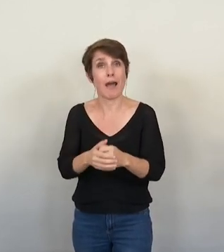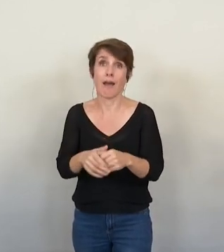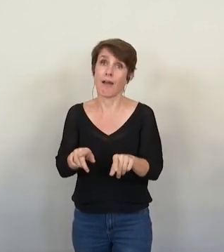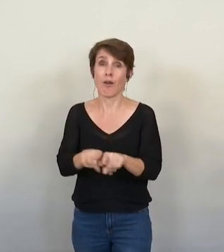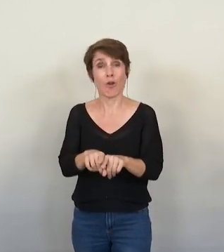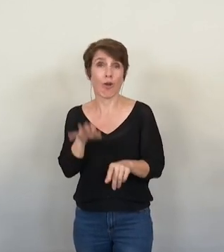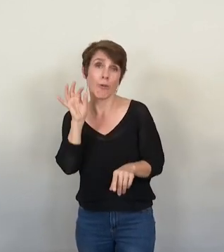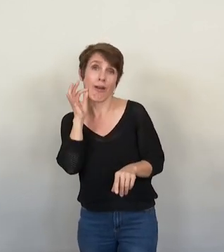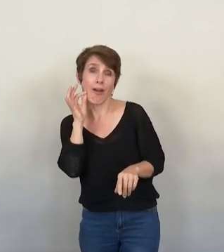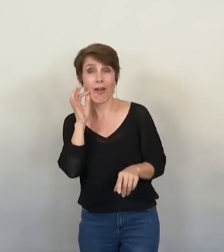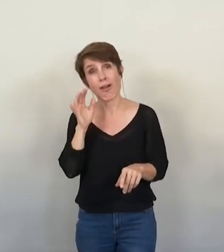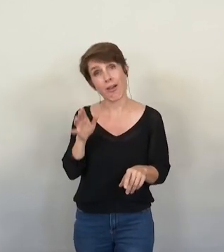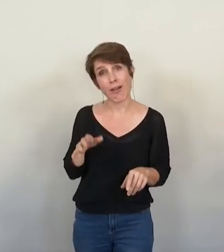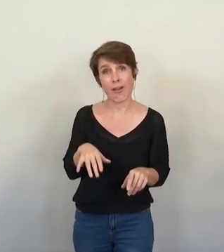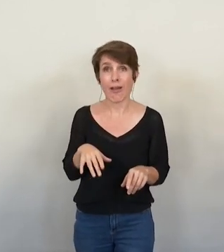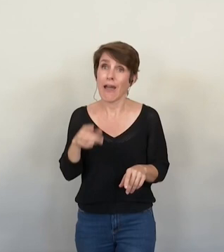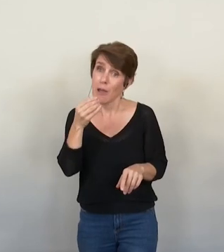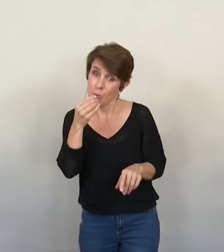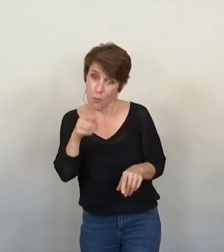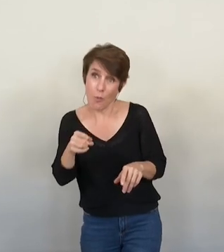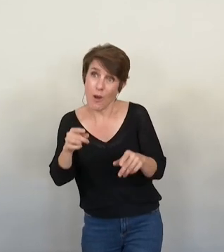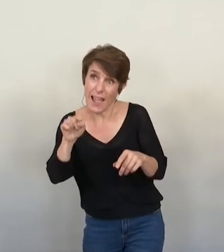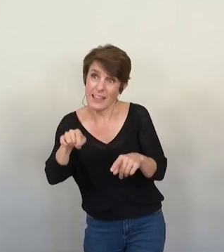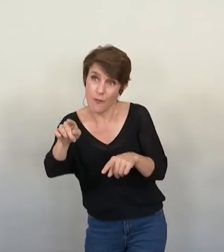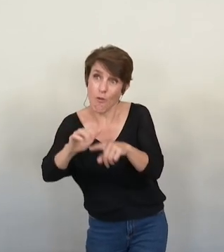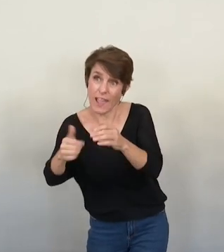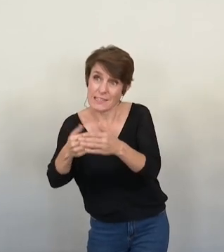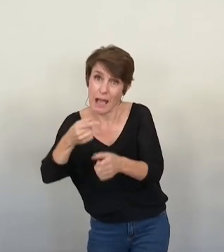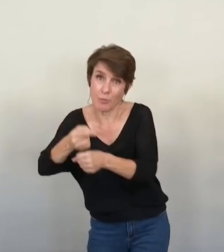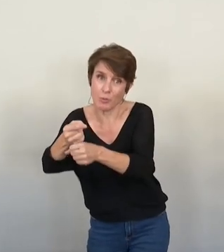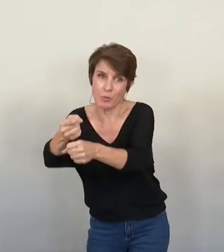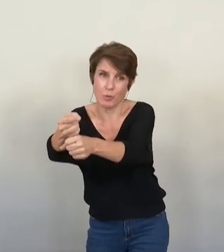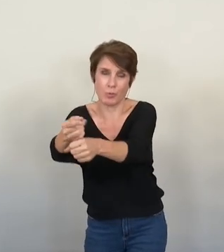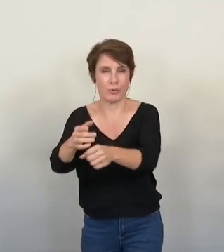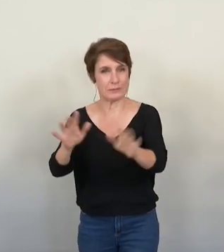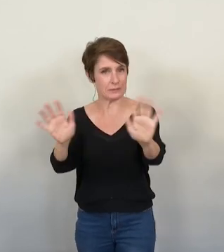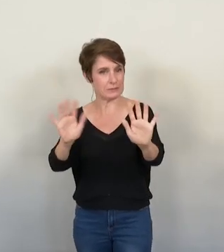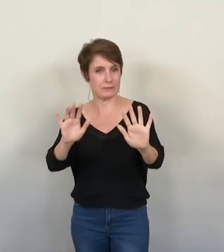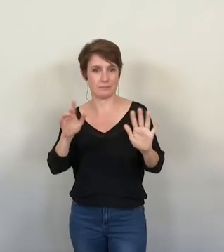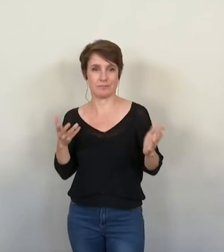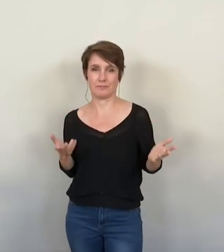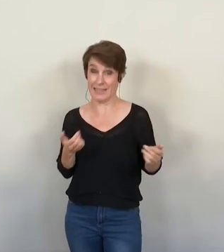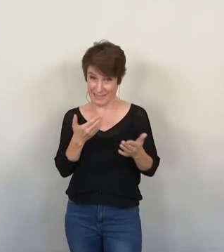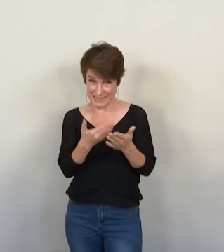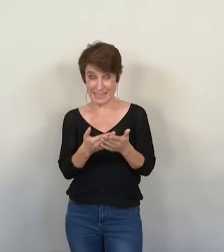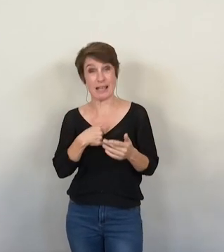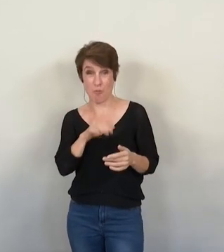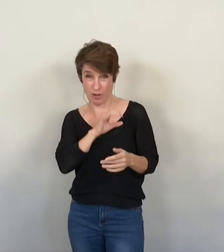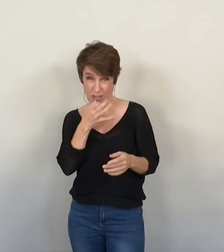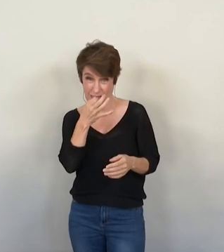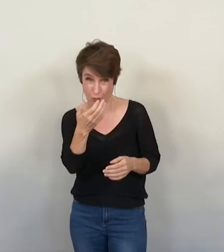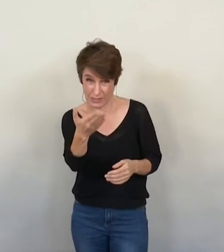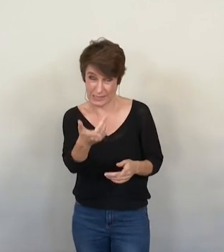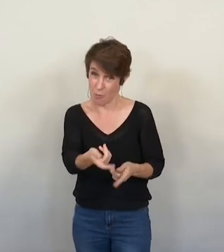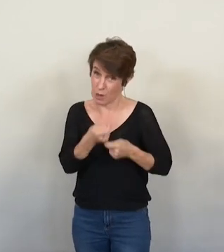disant VO aller coller la gommette là où vous pensez que c'est bon je pense qu'à un moment donné c'est ce que j'essaie de c'est ce qu'on essaie de vous dire et c'est ce que j'essaie de de sur lequel